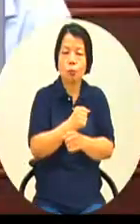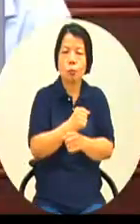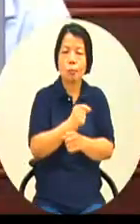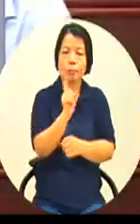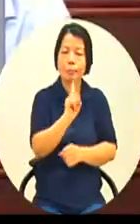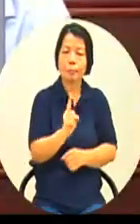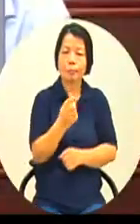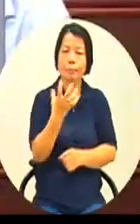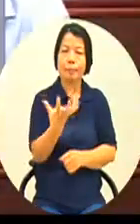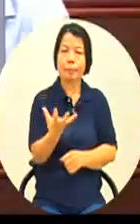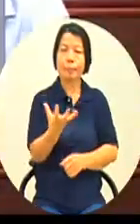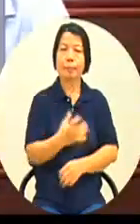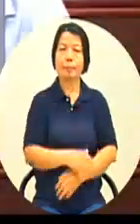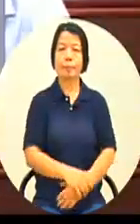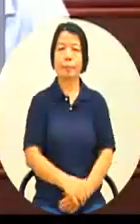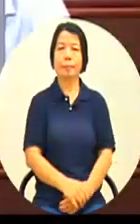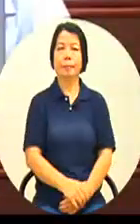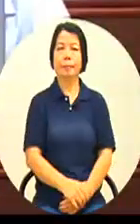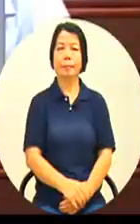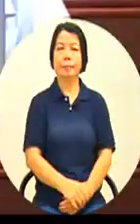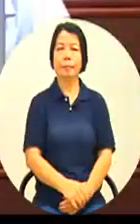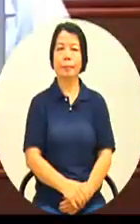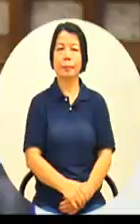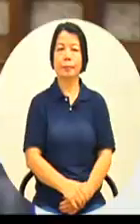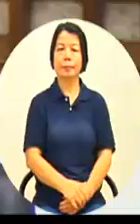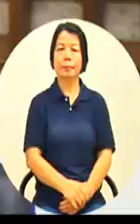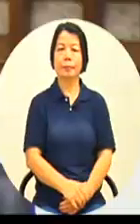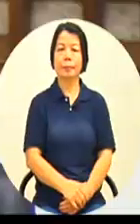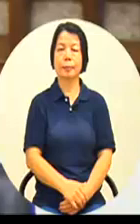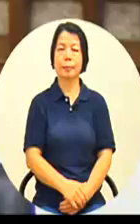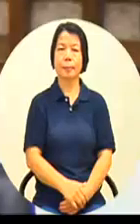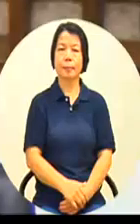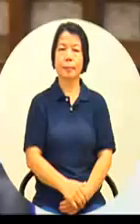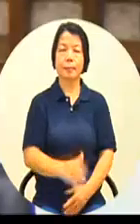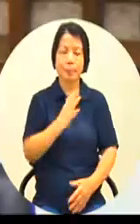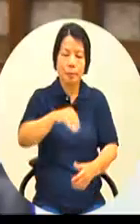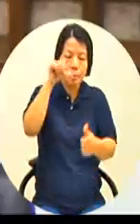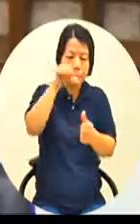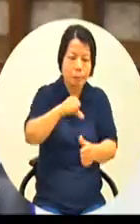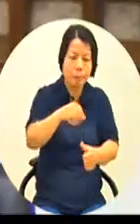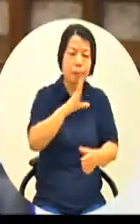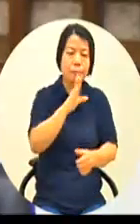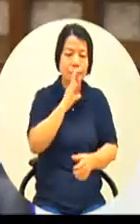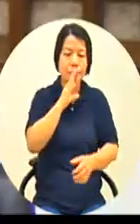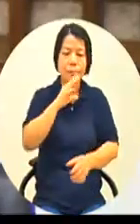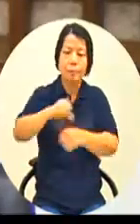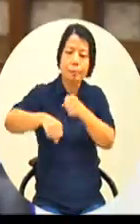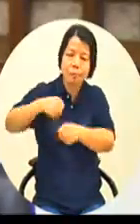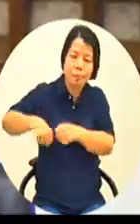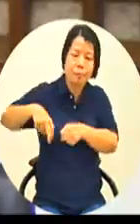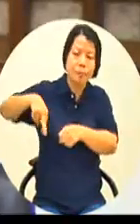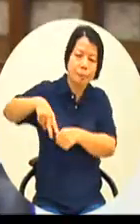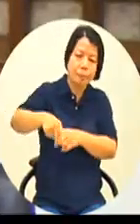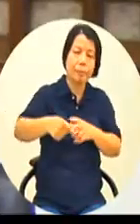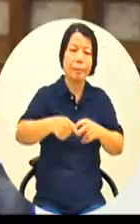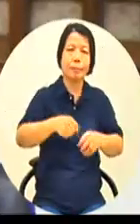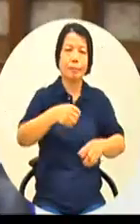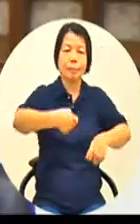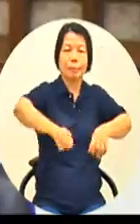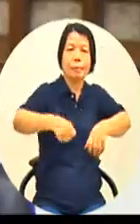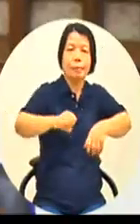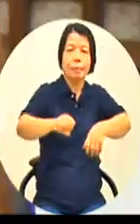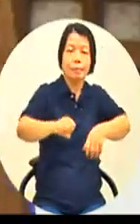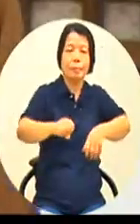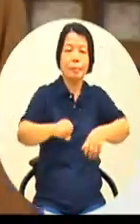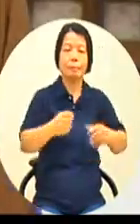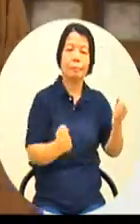个 总兵检查，不管开车、骑奥多麦、骑卡达车、用行的，迄骑迄两辆的乌白撞的